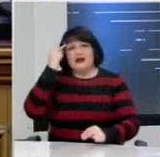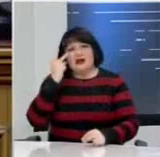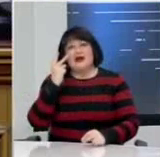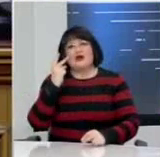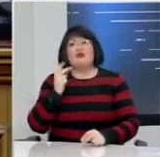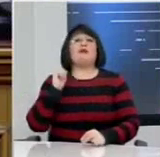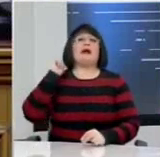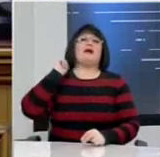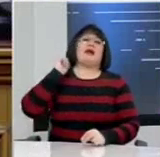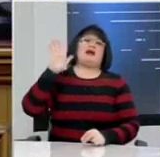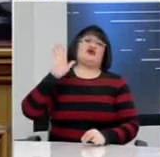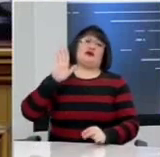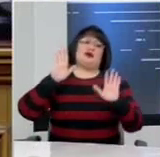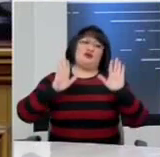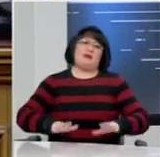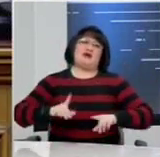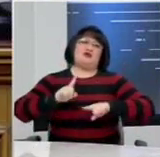των εκτός επικρατείας εκλογέων.